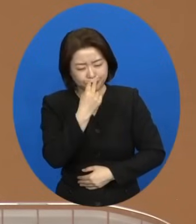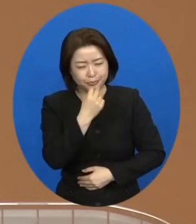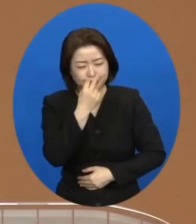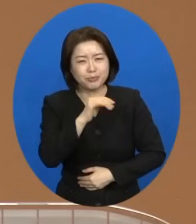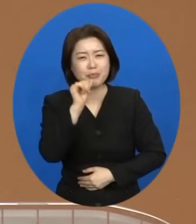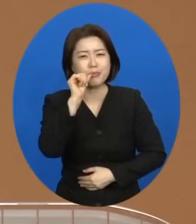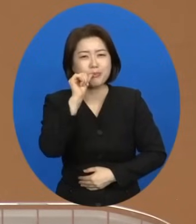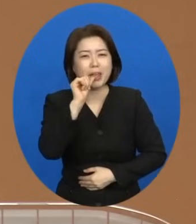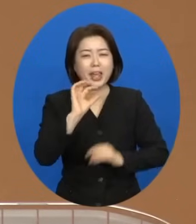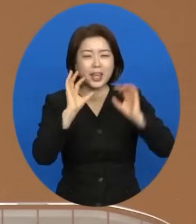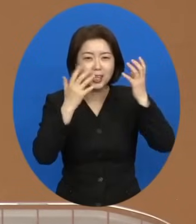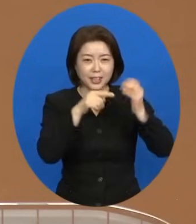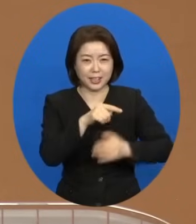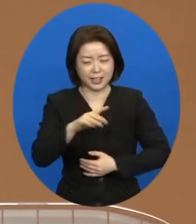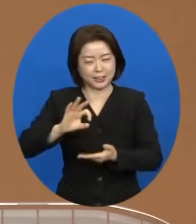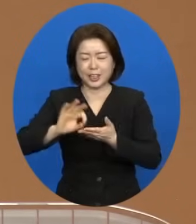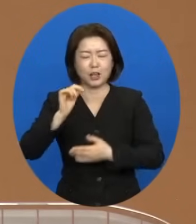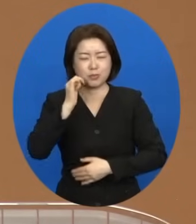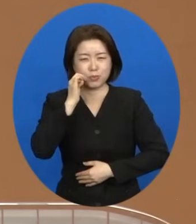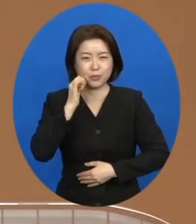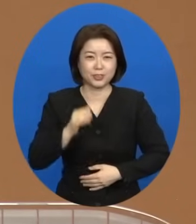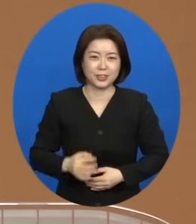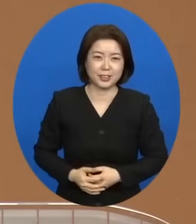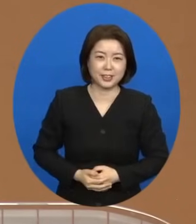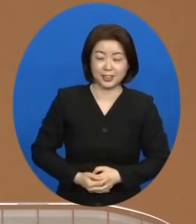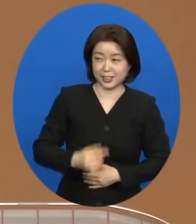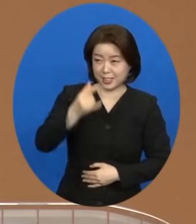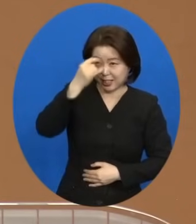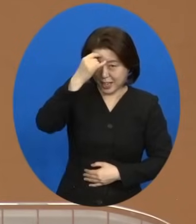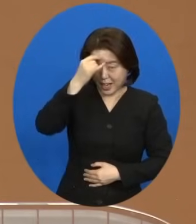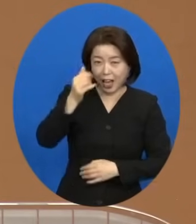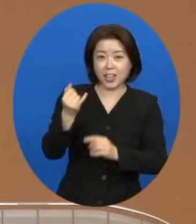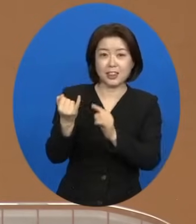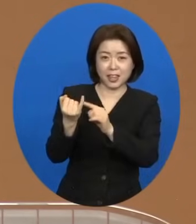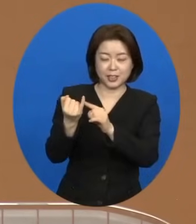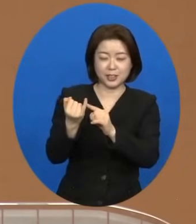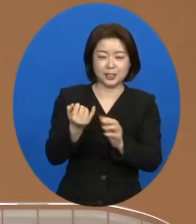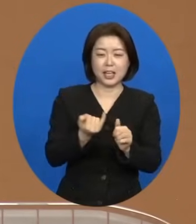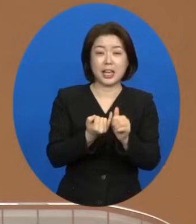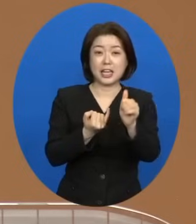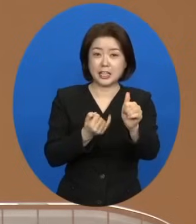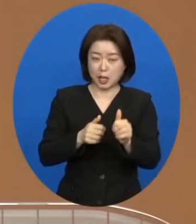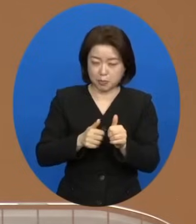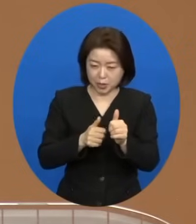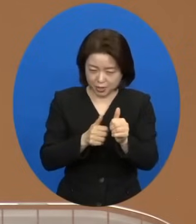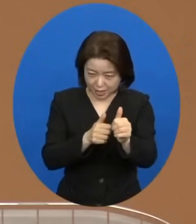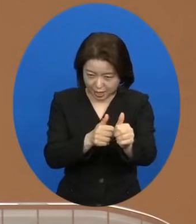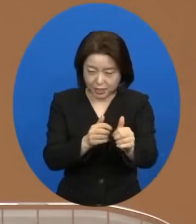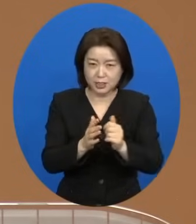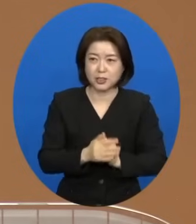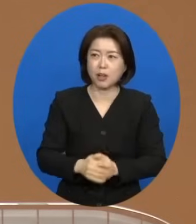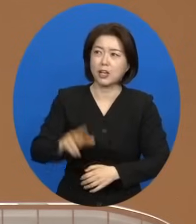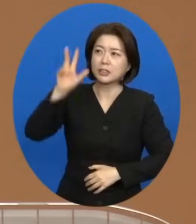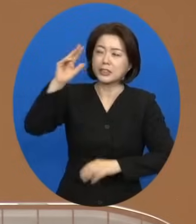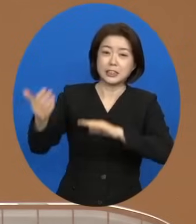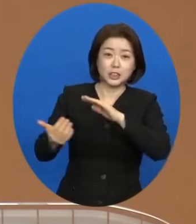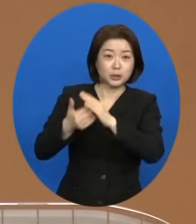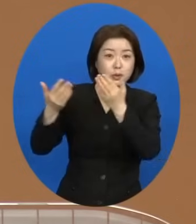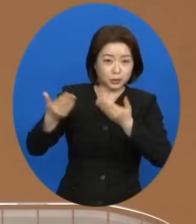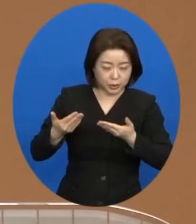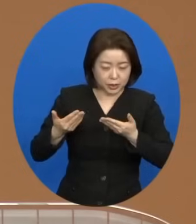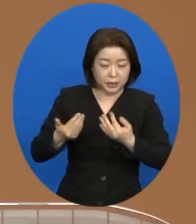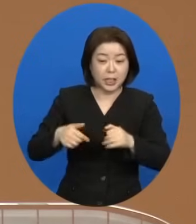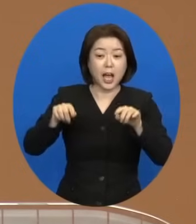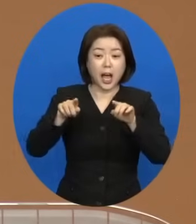수가 없는 것이죠 한나는 원래 남편을 따라 이제 서원을 드려 주셨으니 서원 제에 따라서 같이